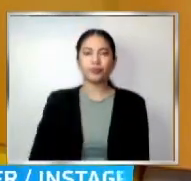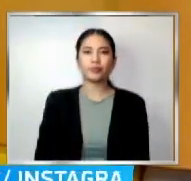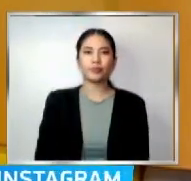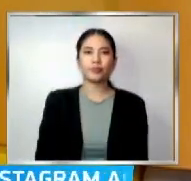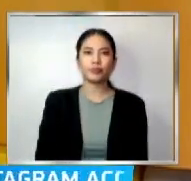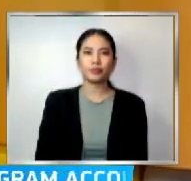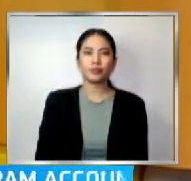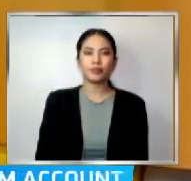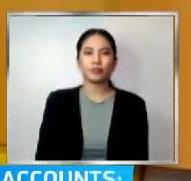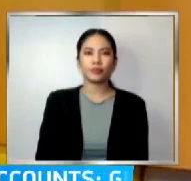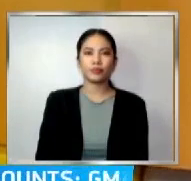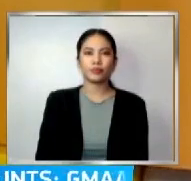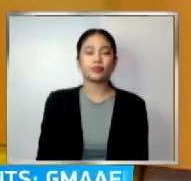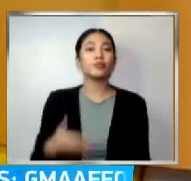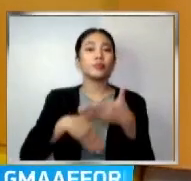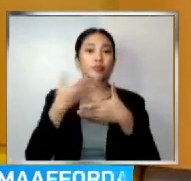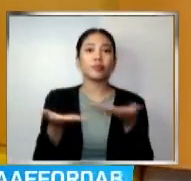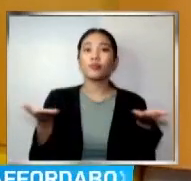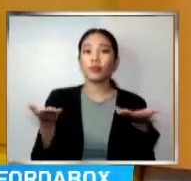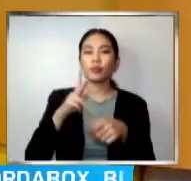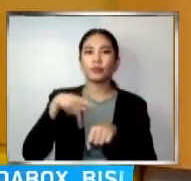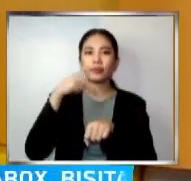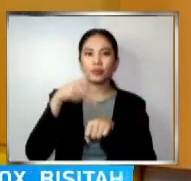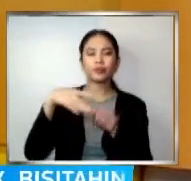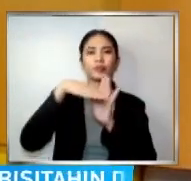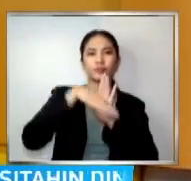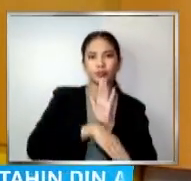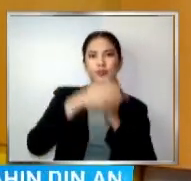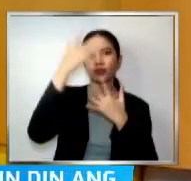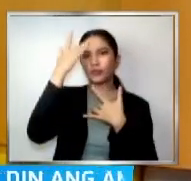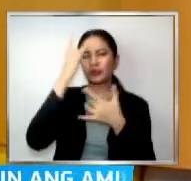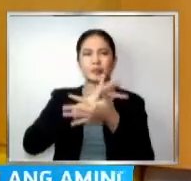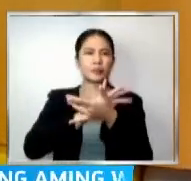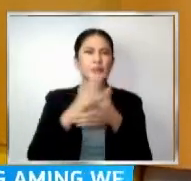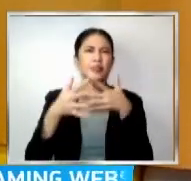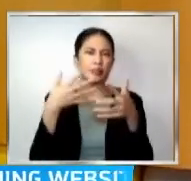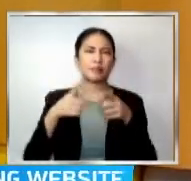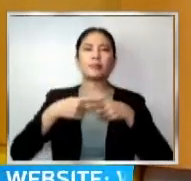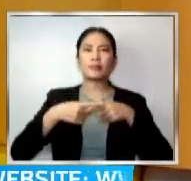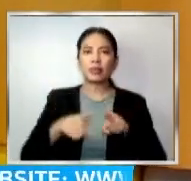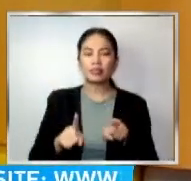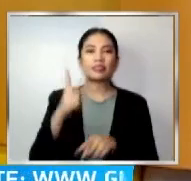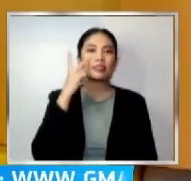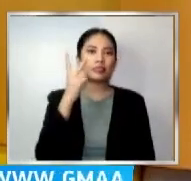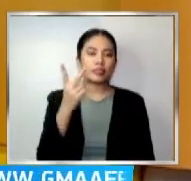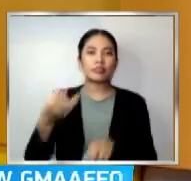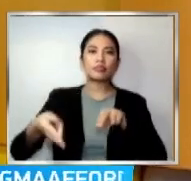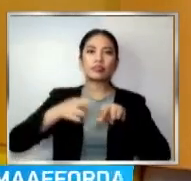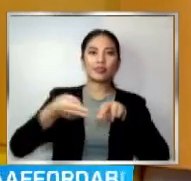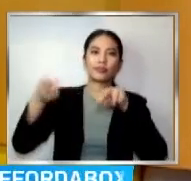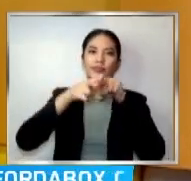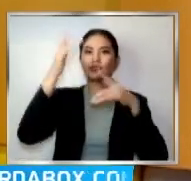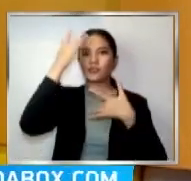Dito naman sa Pilipinas, bumabaman ang bilang ng COVID cases sa Metro Manila. Nakitaan naman ang pagtaas ng kaso sa ilang probinsya. Balitang